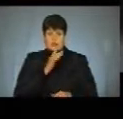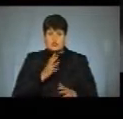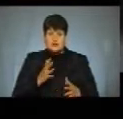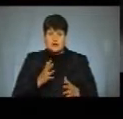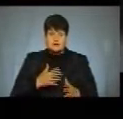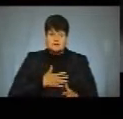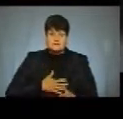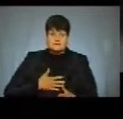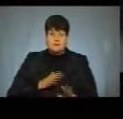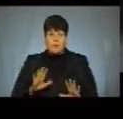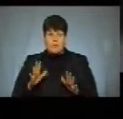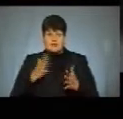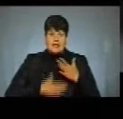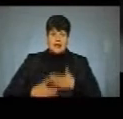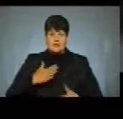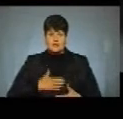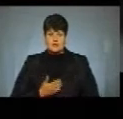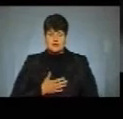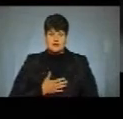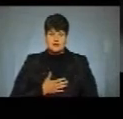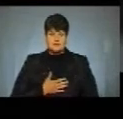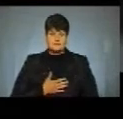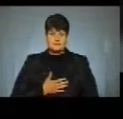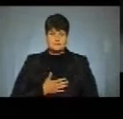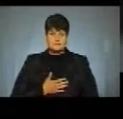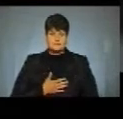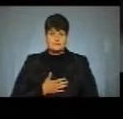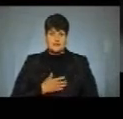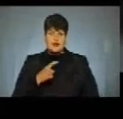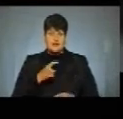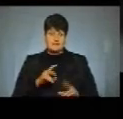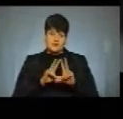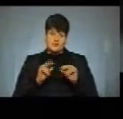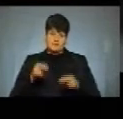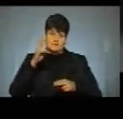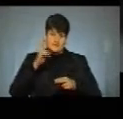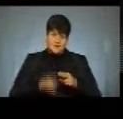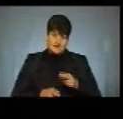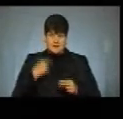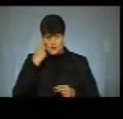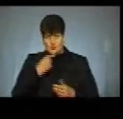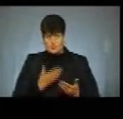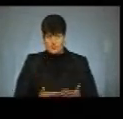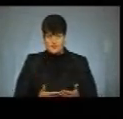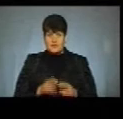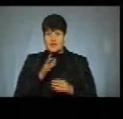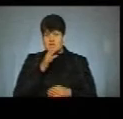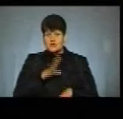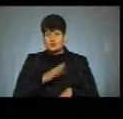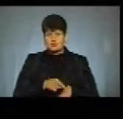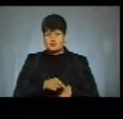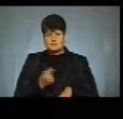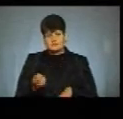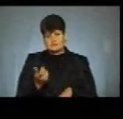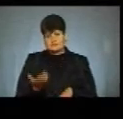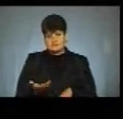трепетний момент, всі радіють за нас, і хеппі-енд, можна сказати, наш особистий. Часу було небагато.